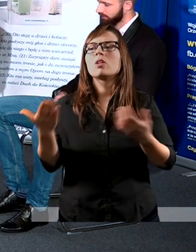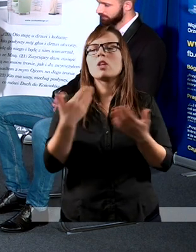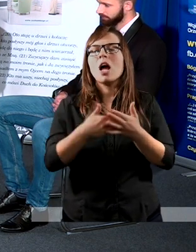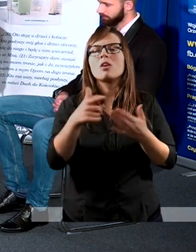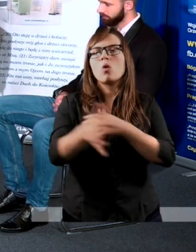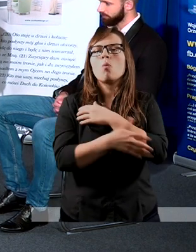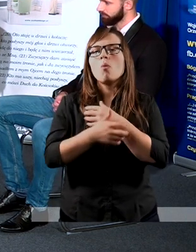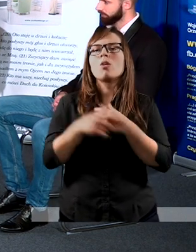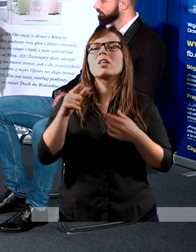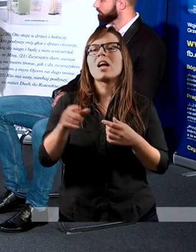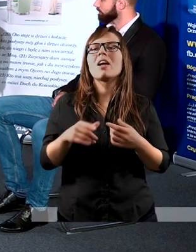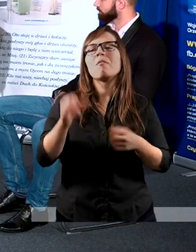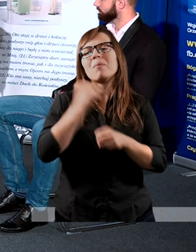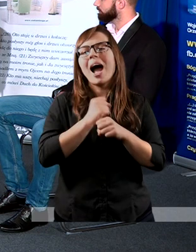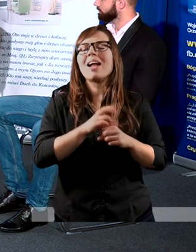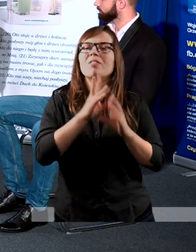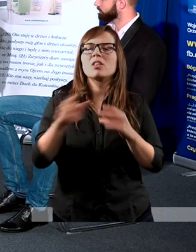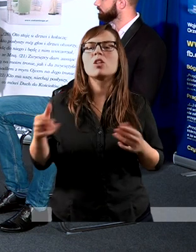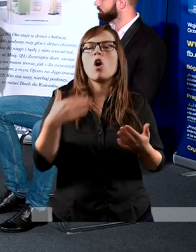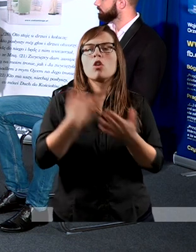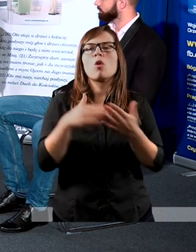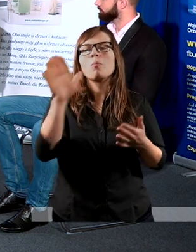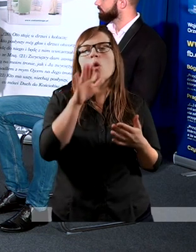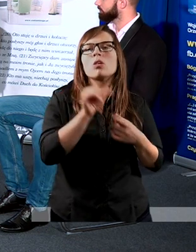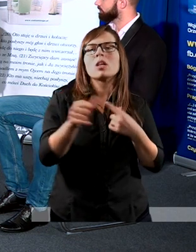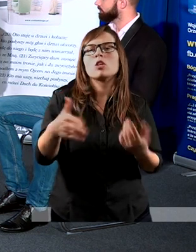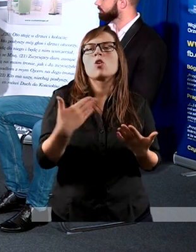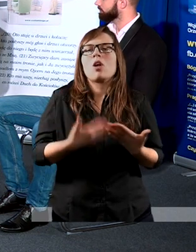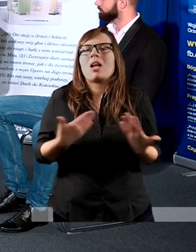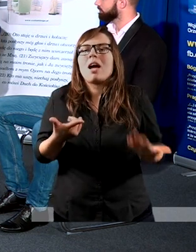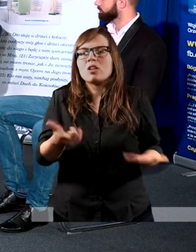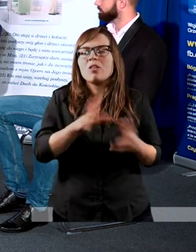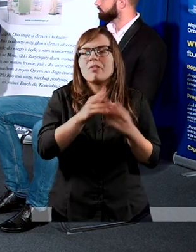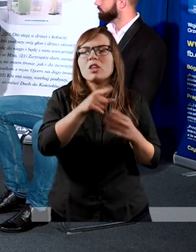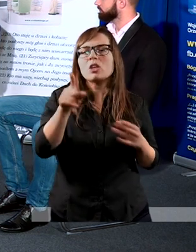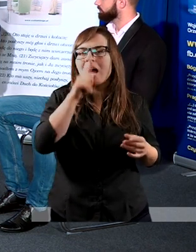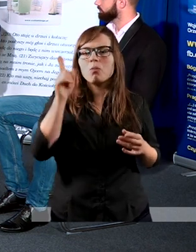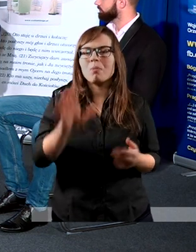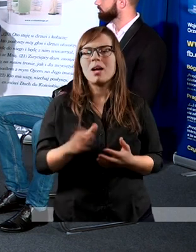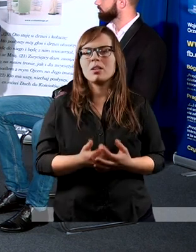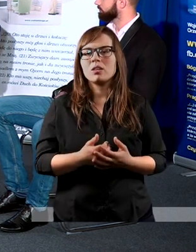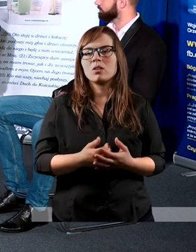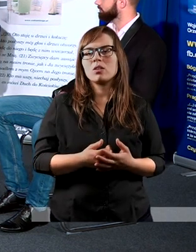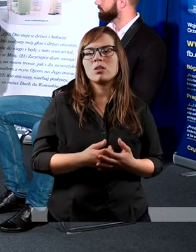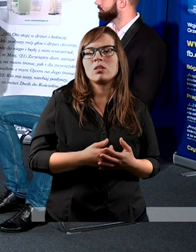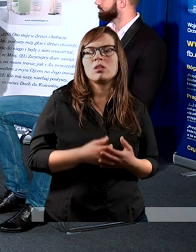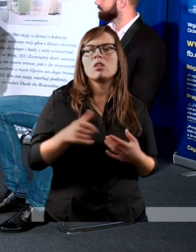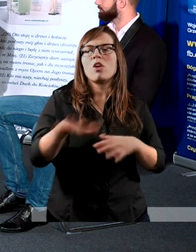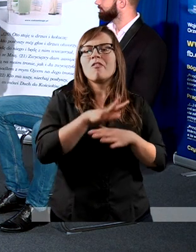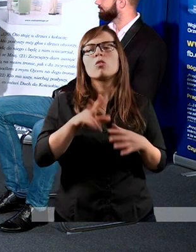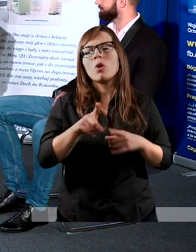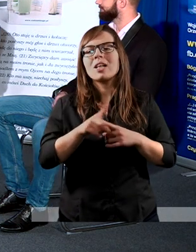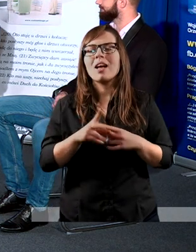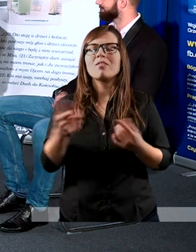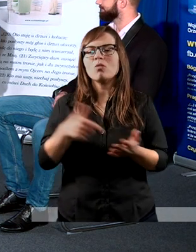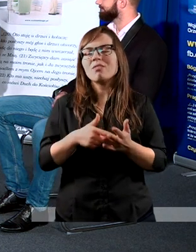dążyć do powodzenia w biznesie, w pracy, skoro ubodzy są błogosławieni tak samo jak ci czystego serca? Ale mamy być ubodzy w duchu, tam